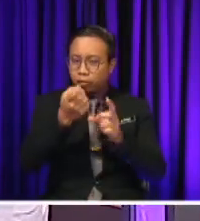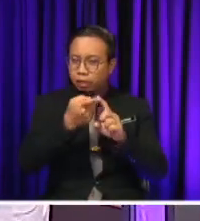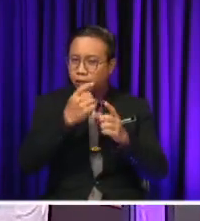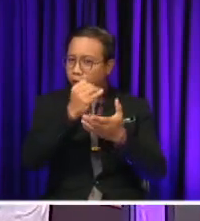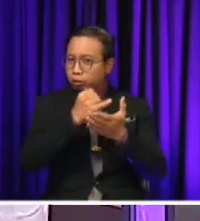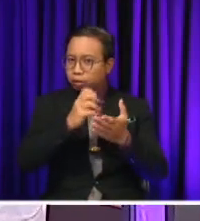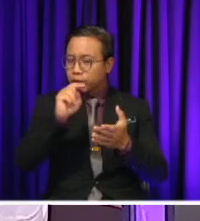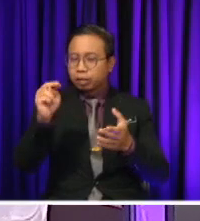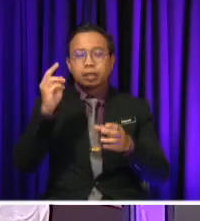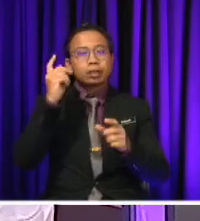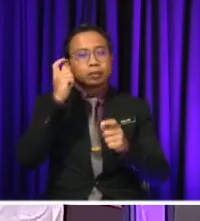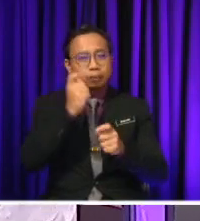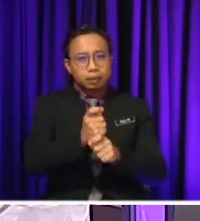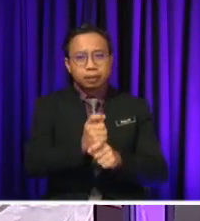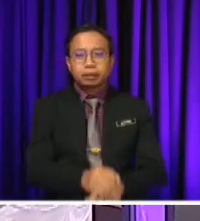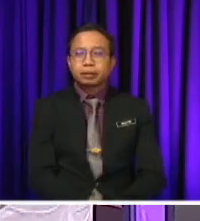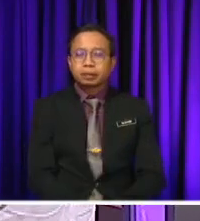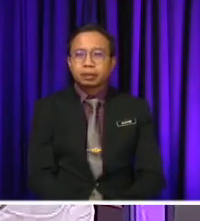itu tepat oke